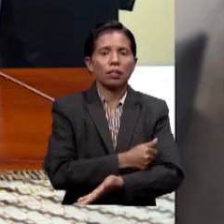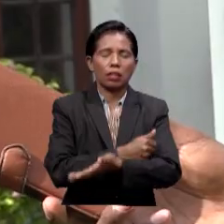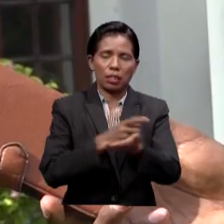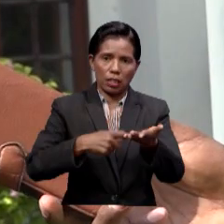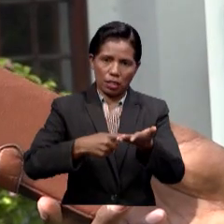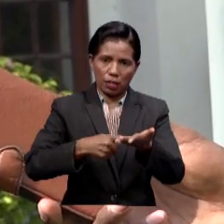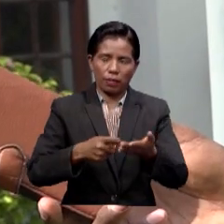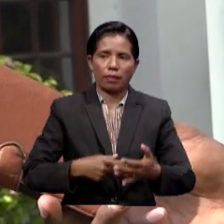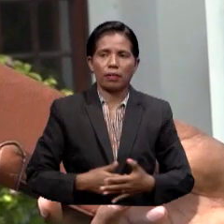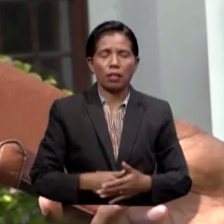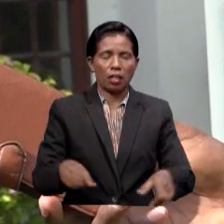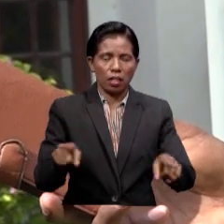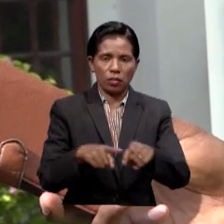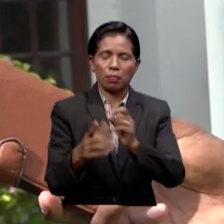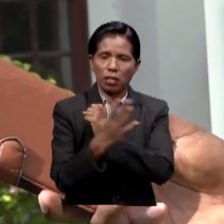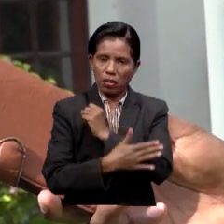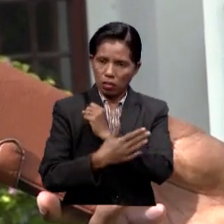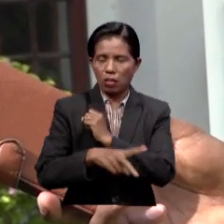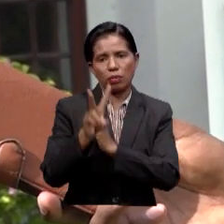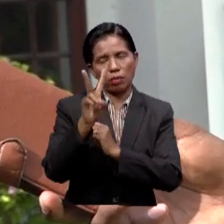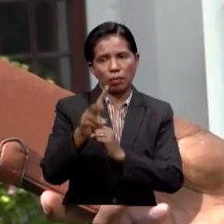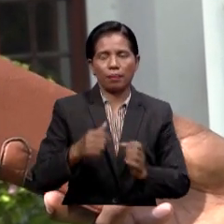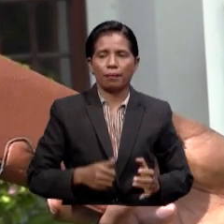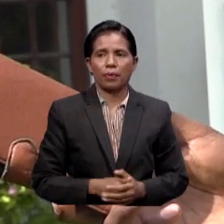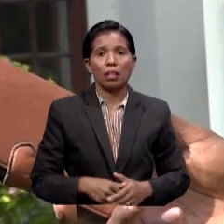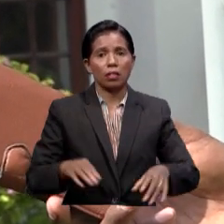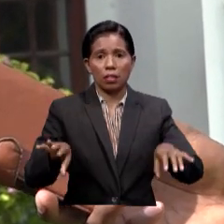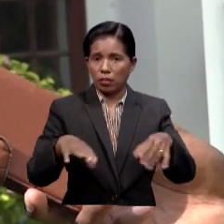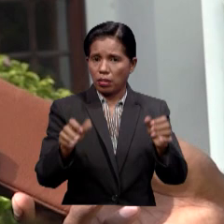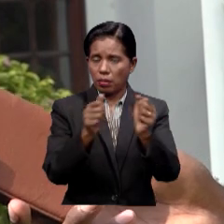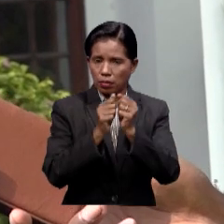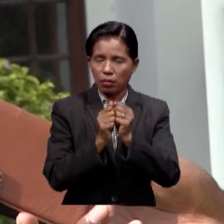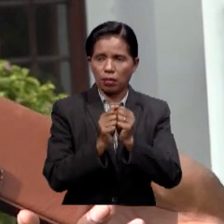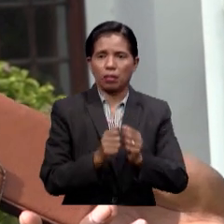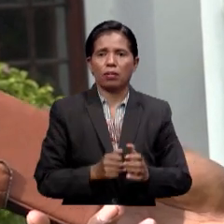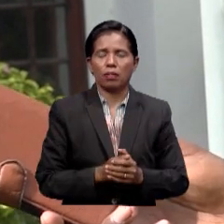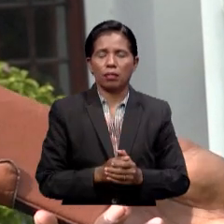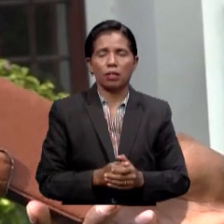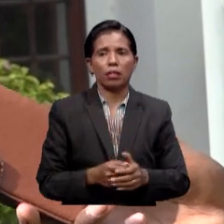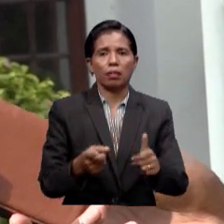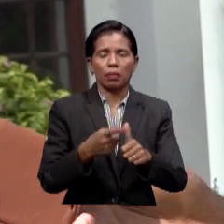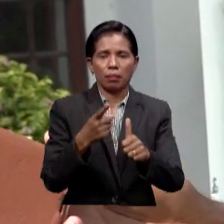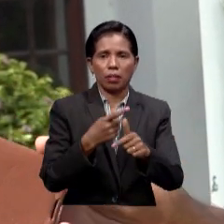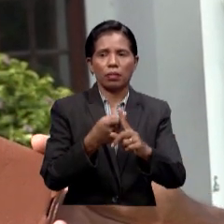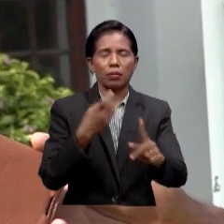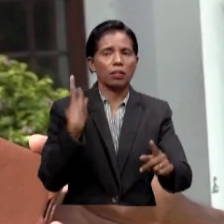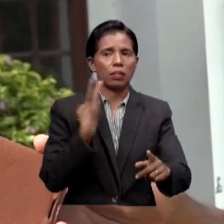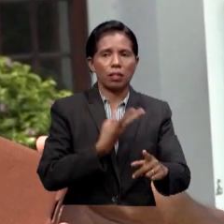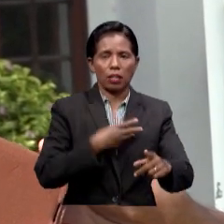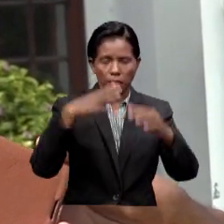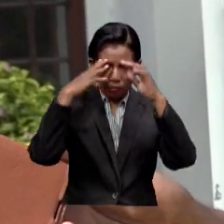entre nação ruane de e joint statement ne beke inisia husitnya presiden